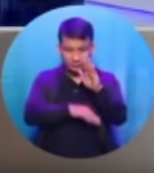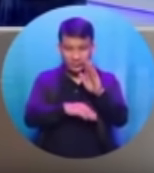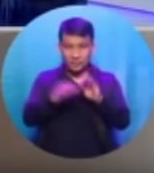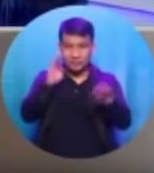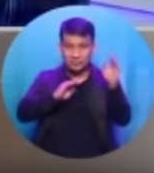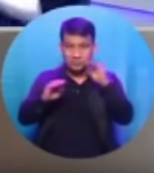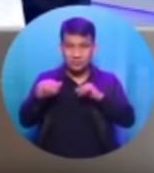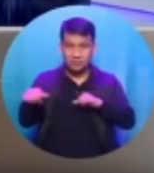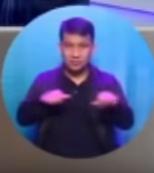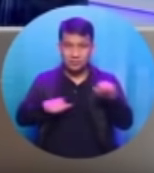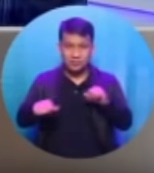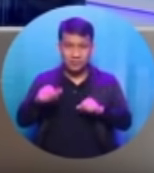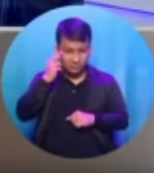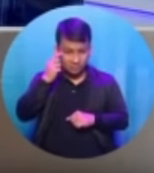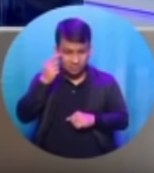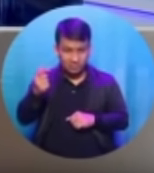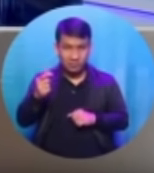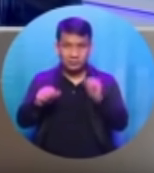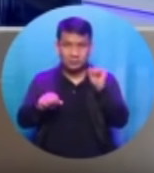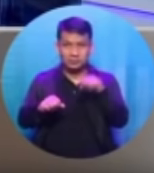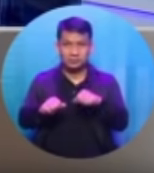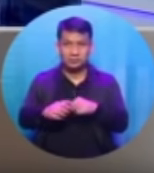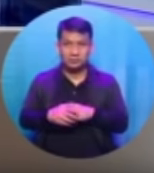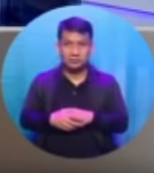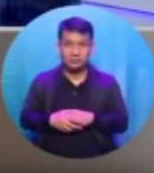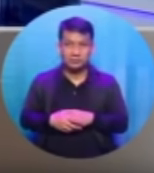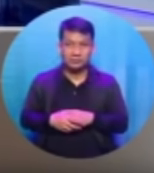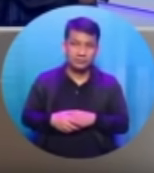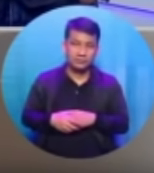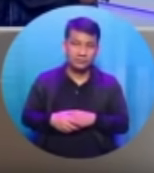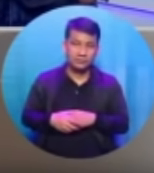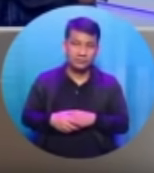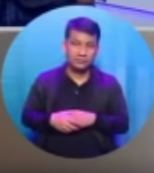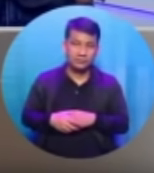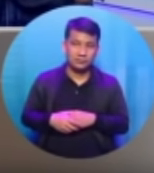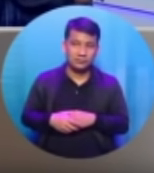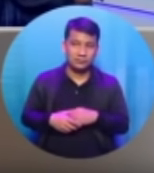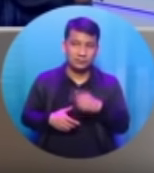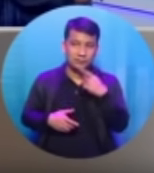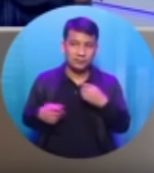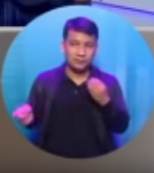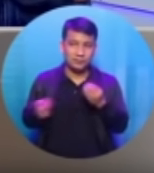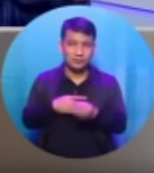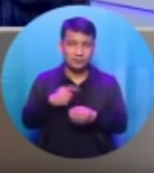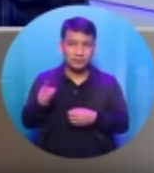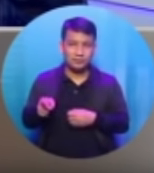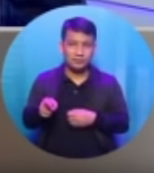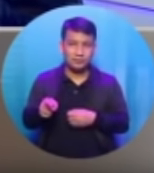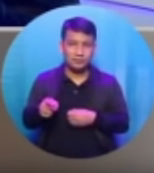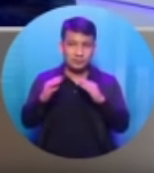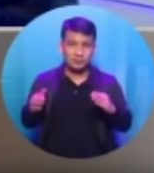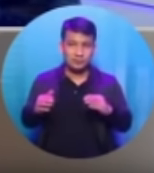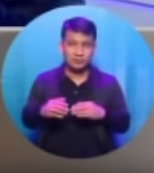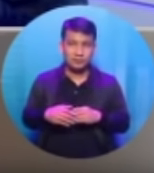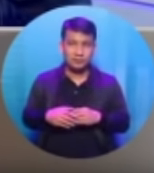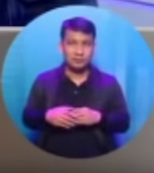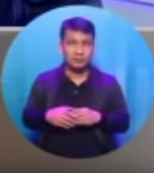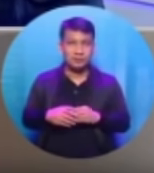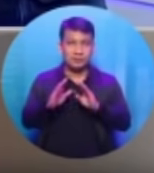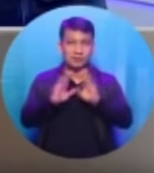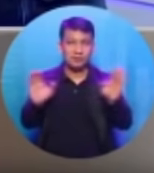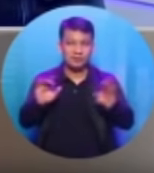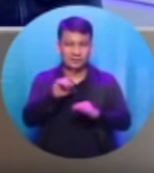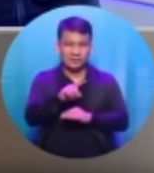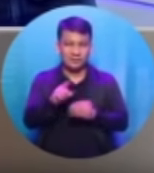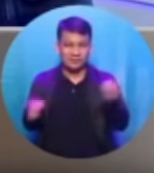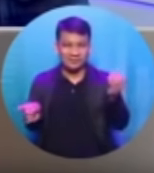problema at action na ni Mayor Rex yan. Okay, sir? Sir Idol, paano po pagpalayasin po kami ngayon dito sa kinitira namin? Sila